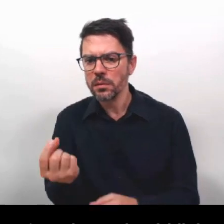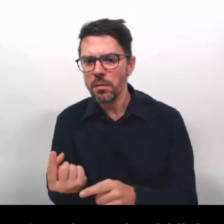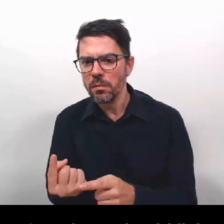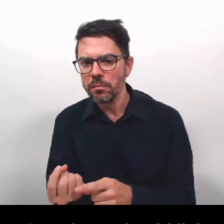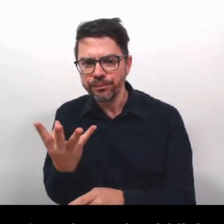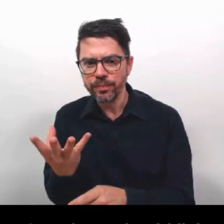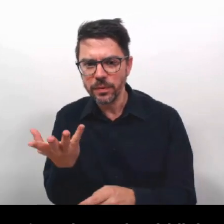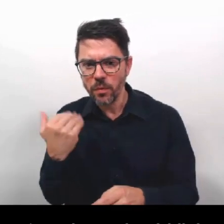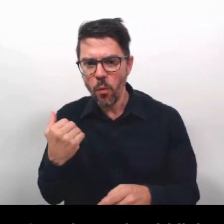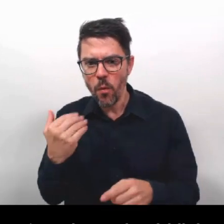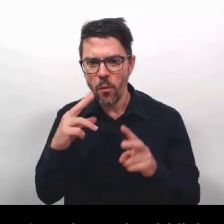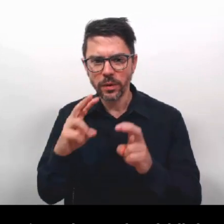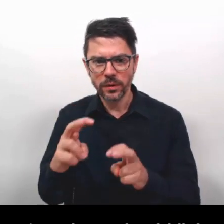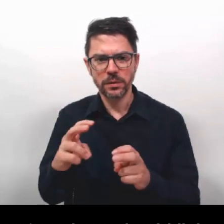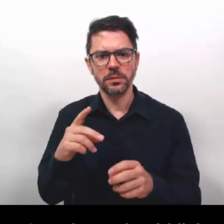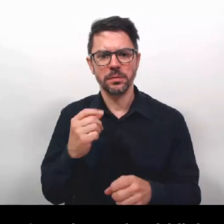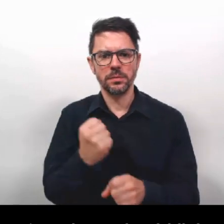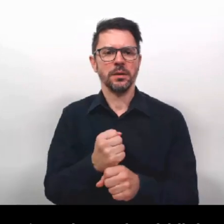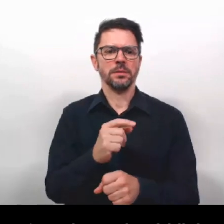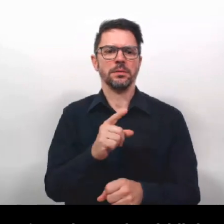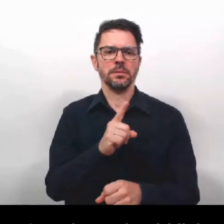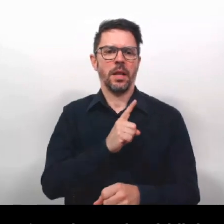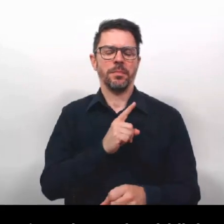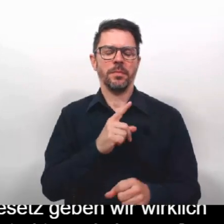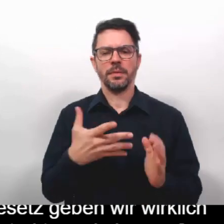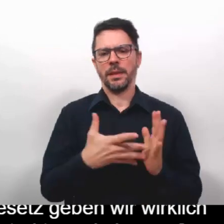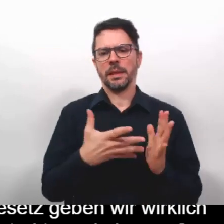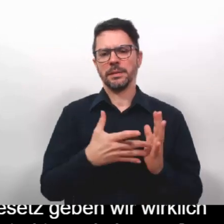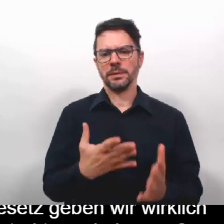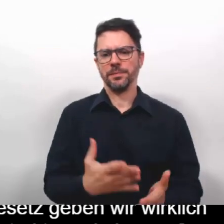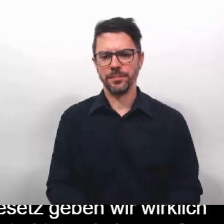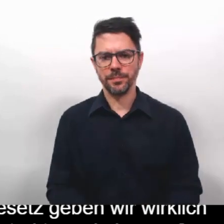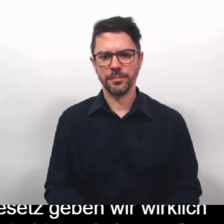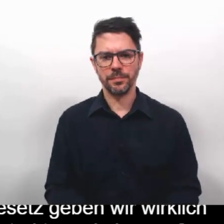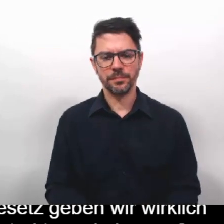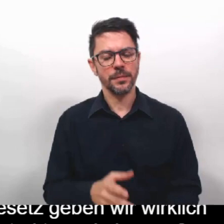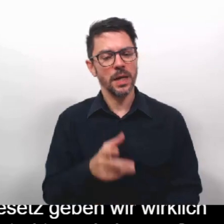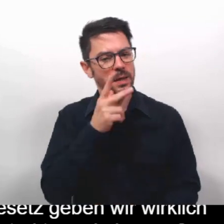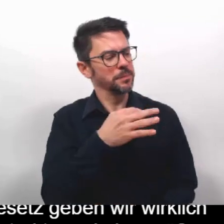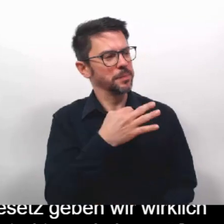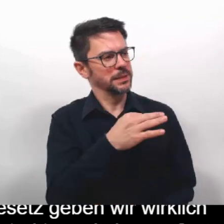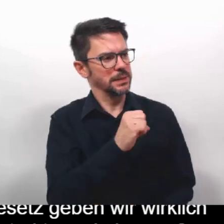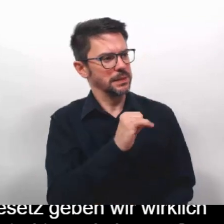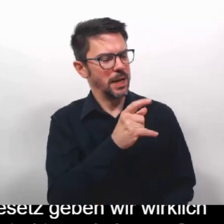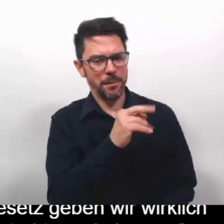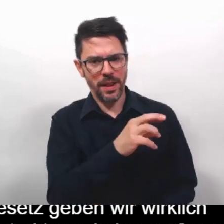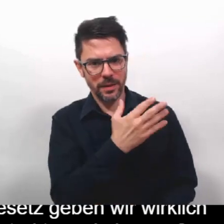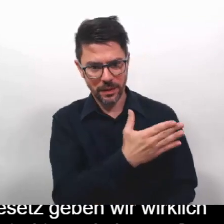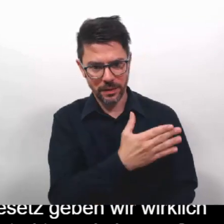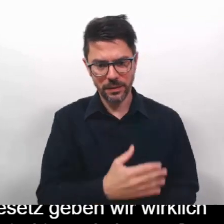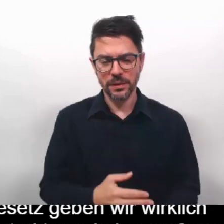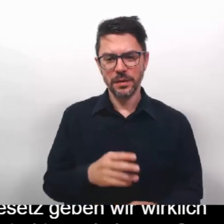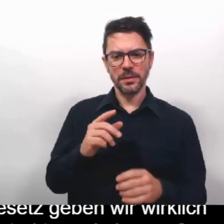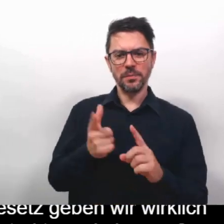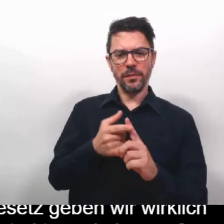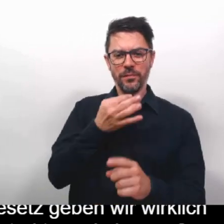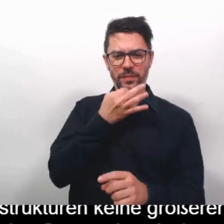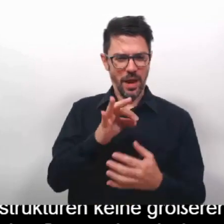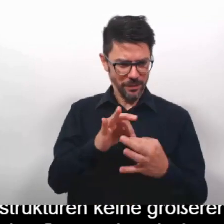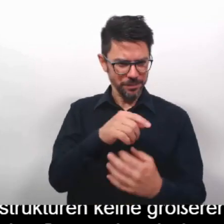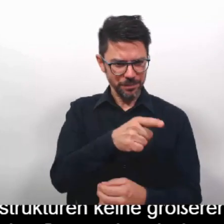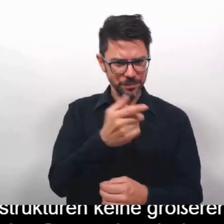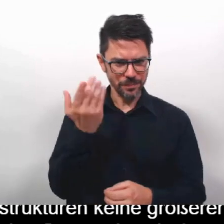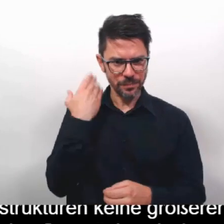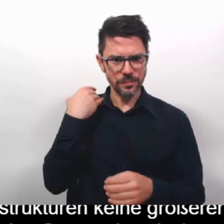werden können. Das kann dann eben die Hochschule für sich selber ausbalancieren. Und genau an der Stelle werden wir natürlich auch, was die rechtlichen Fragen anbelangt, beraten, mit zur